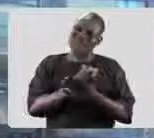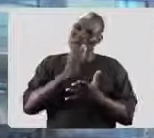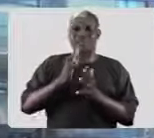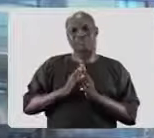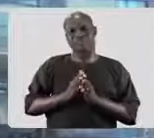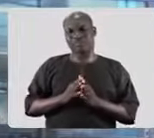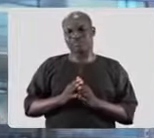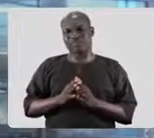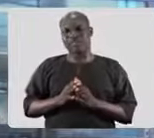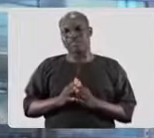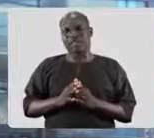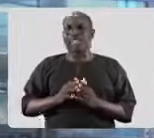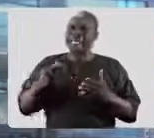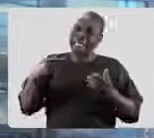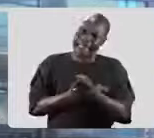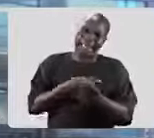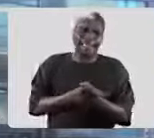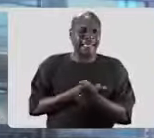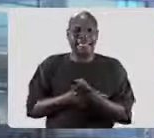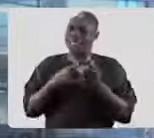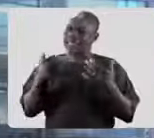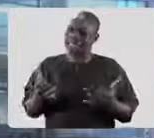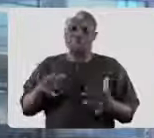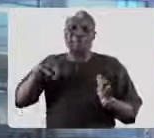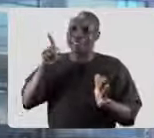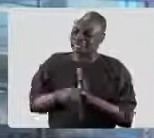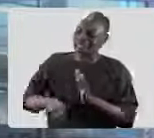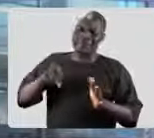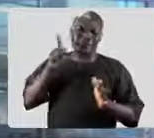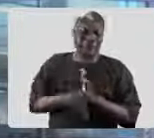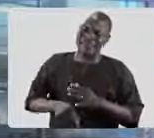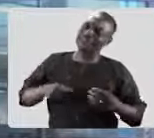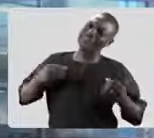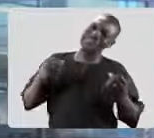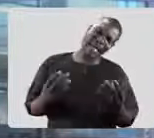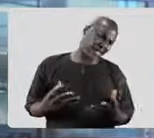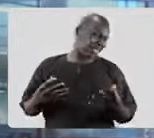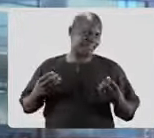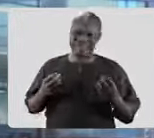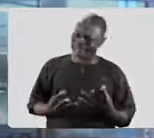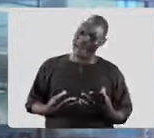chai saa de no na o man ga na mu se se de enipa kum no ado so dodo